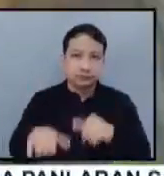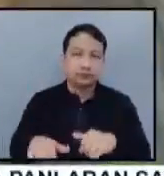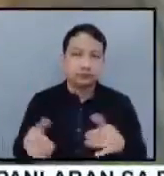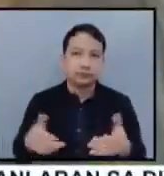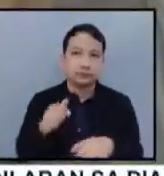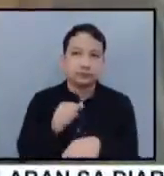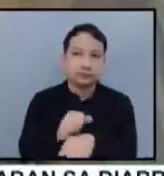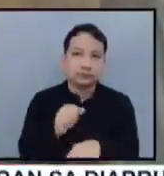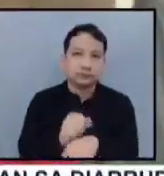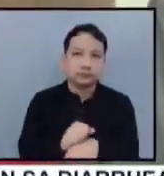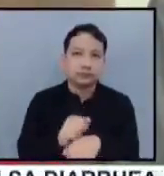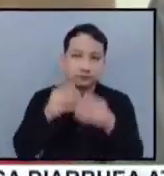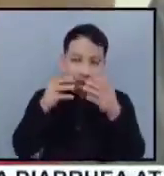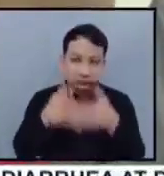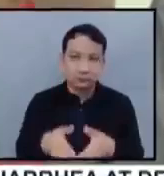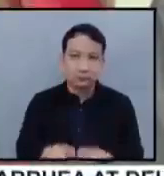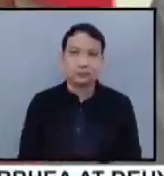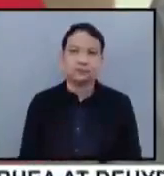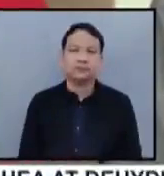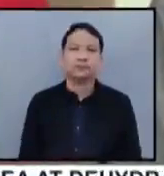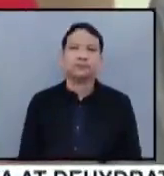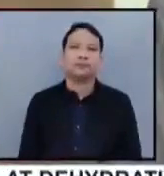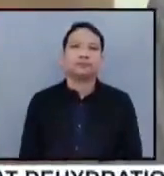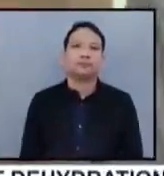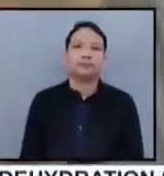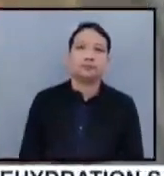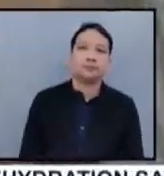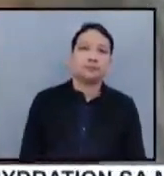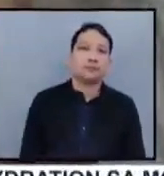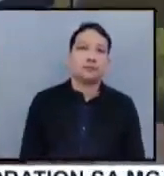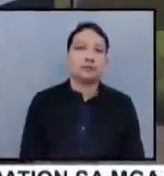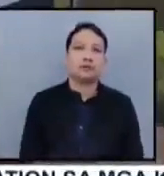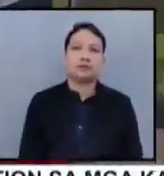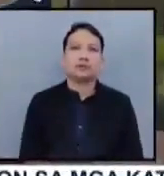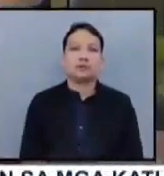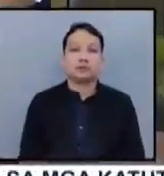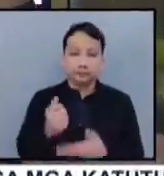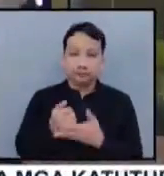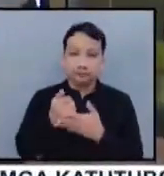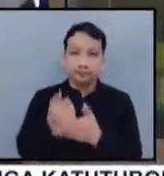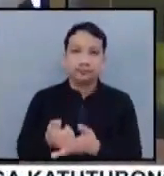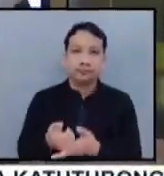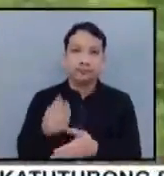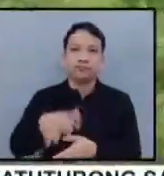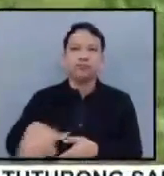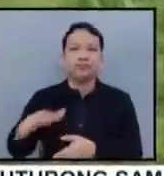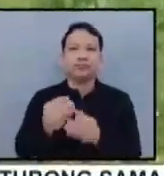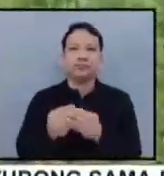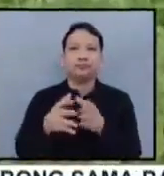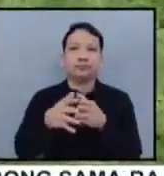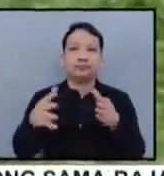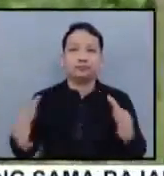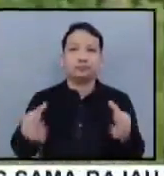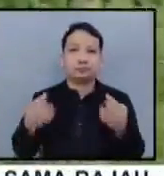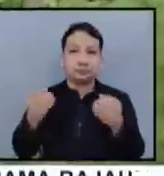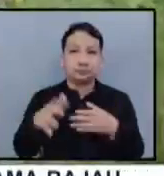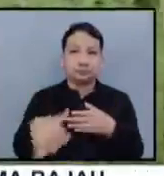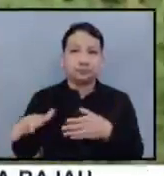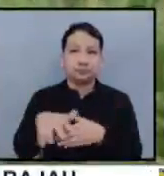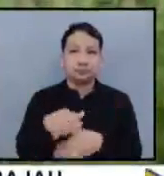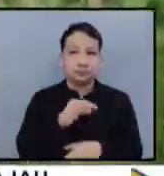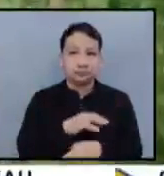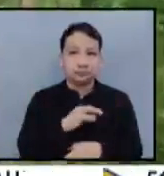nakatuto. Samantala, hiling naman ni Roquel matulungan ng pamahalaan ng industriya na lumaki pa, lalo't malaki rin ang pakinabang nito sa